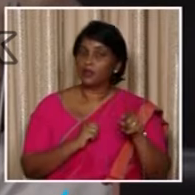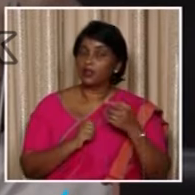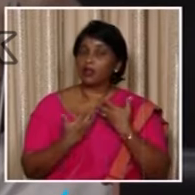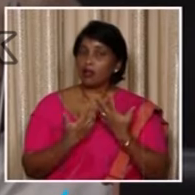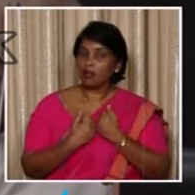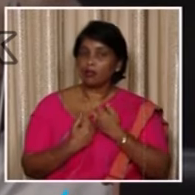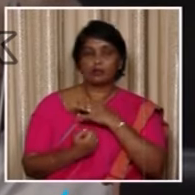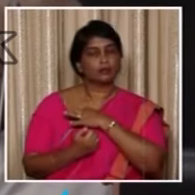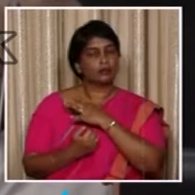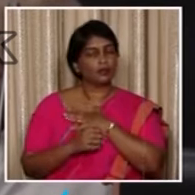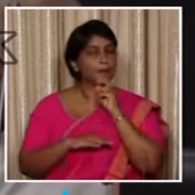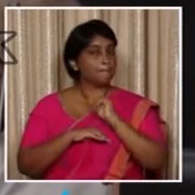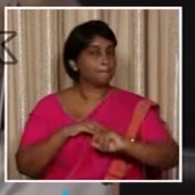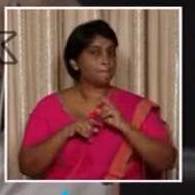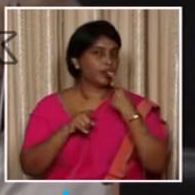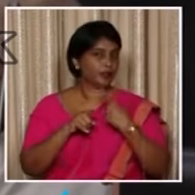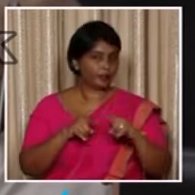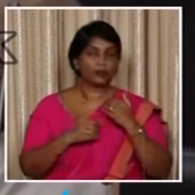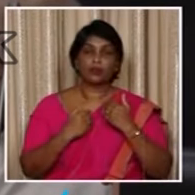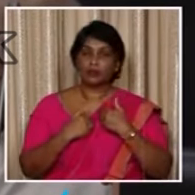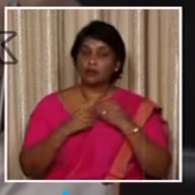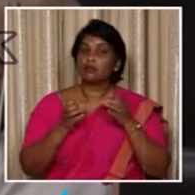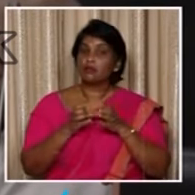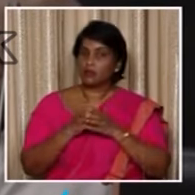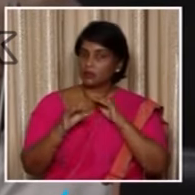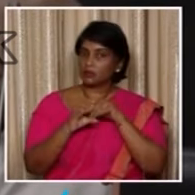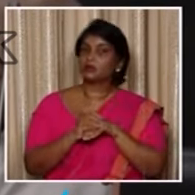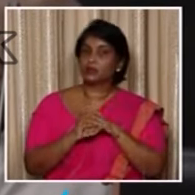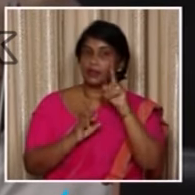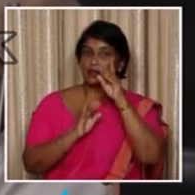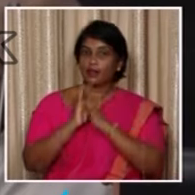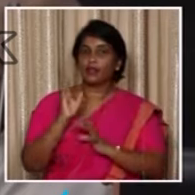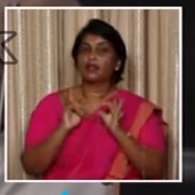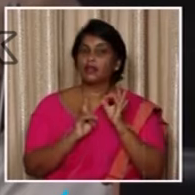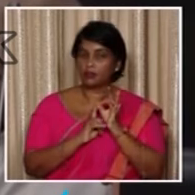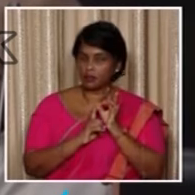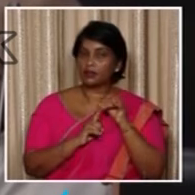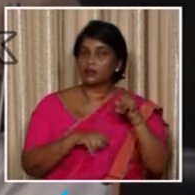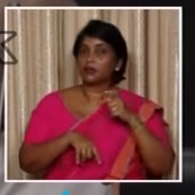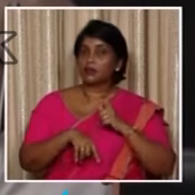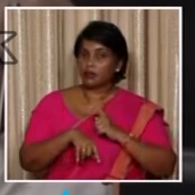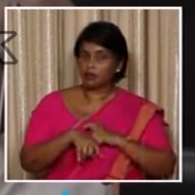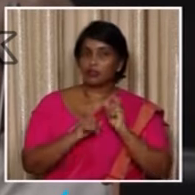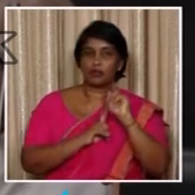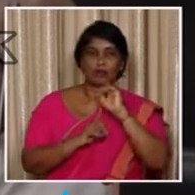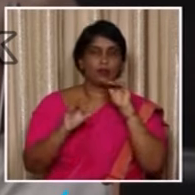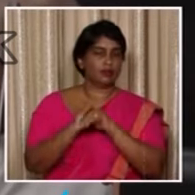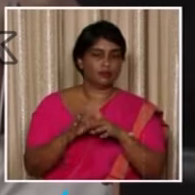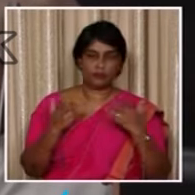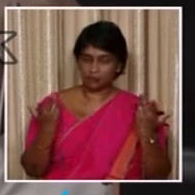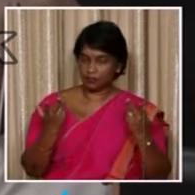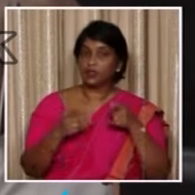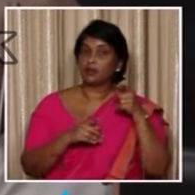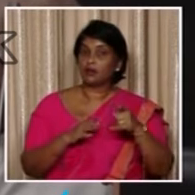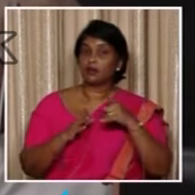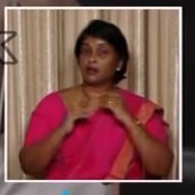තිබුණේ අදිෂ්ඨානය හා සැලසුම් විතරයි. මගේ පක්ෂය නියෝජනය කරන එක මන්ත්‍රීවරයෙක් ඒ අවස්ථාවේ පාර්ලිමේන්තුවේ හිටියේ නැහැ.